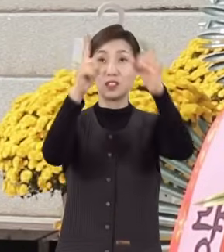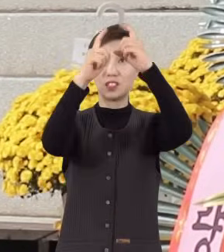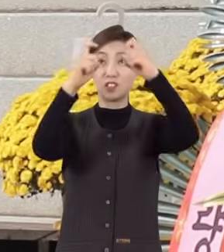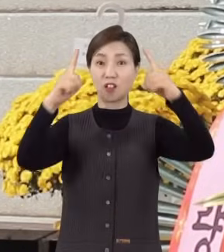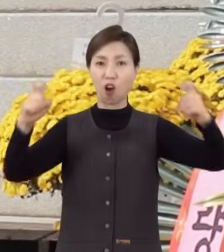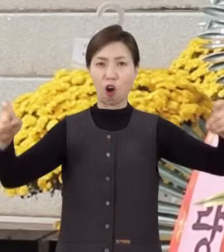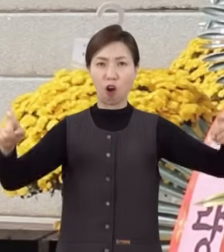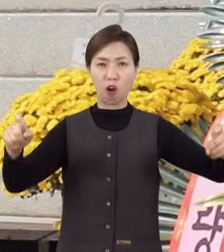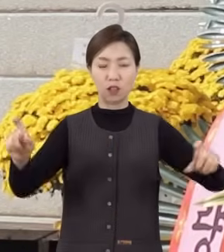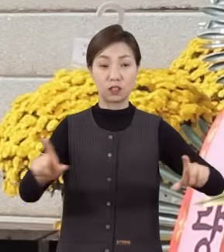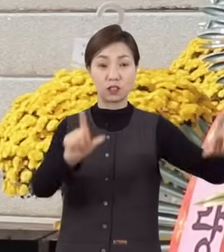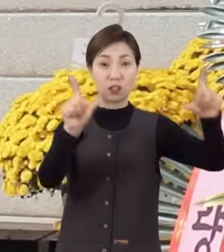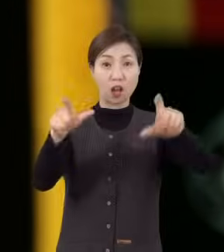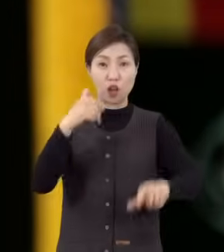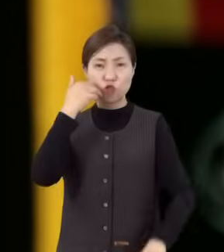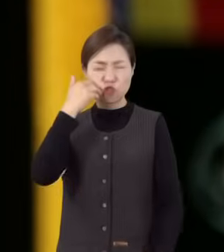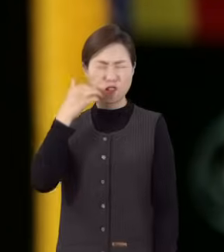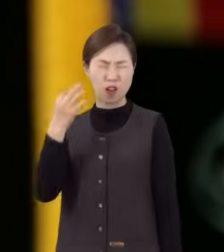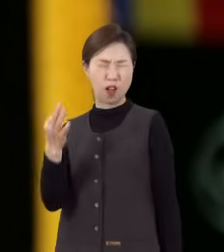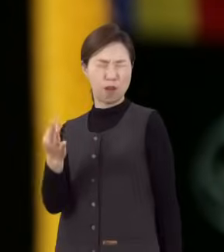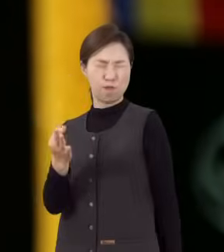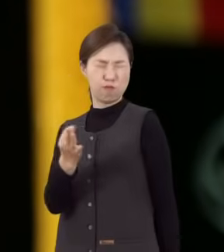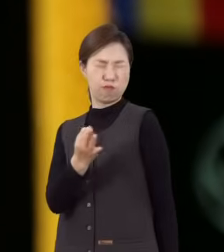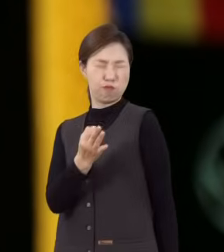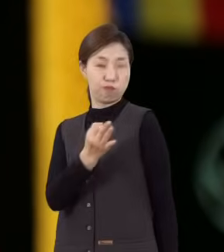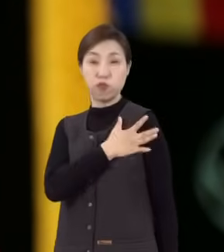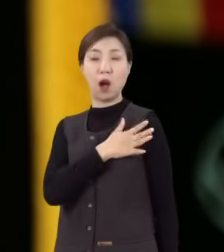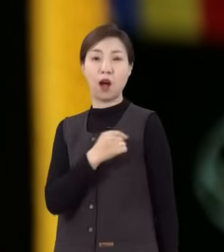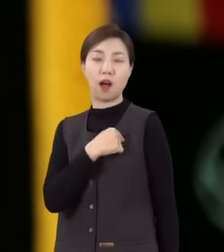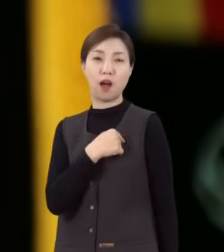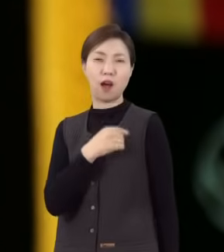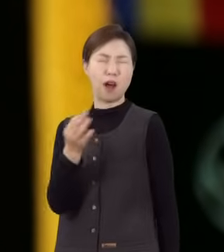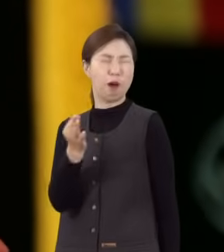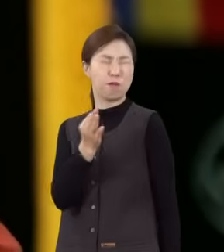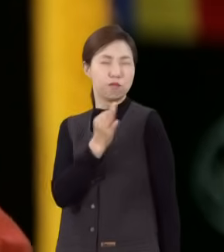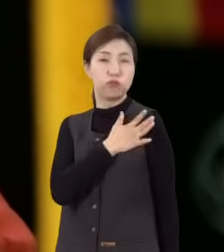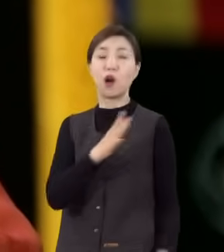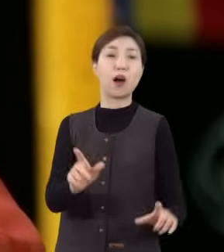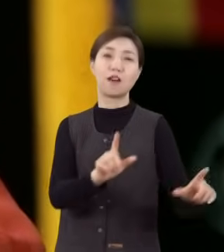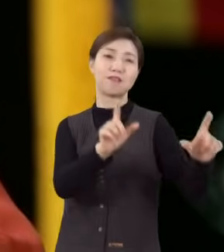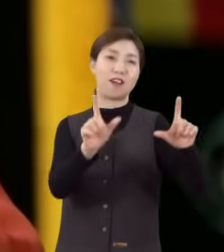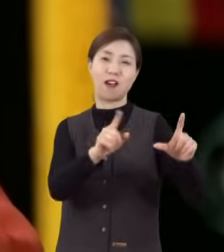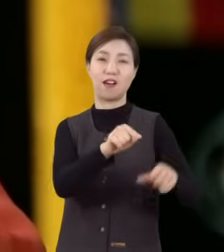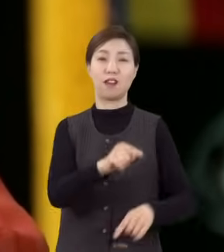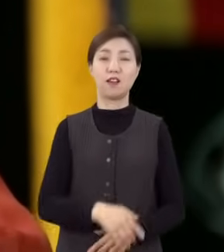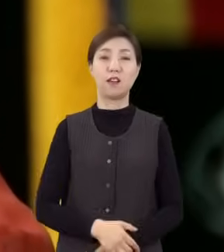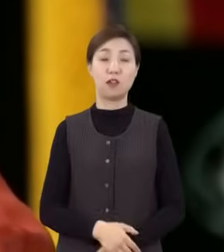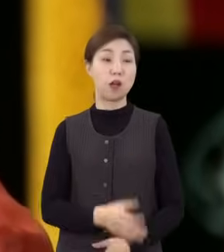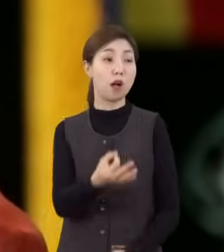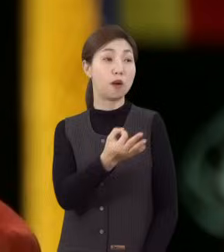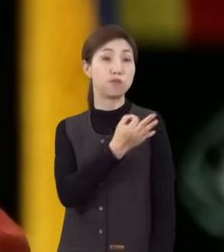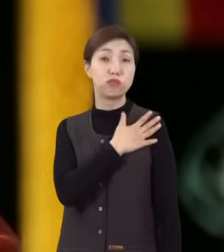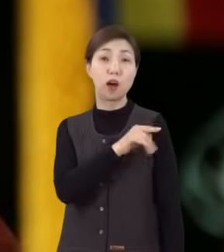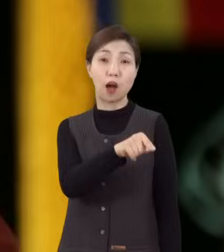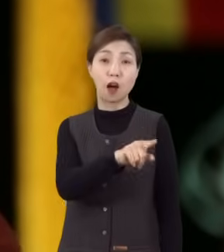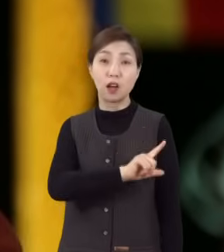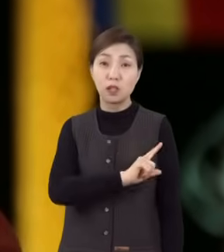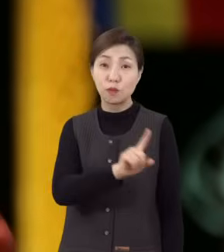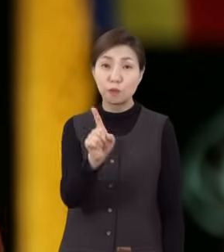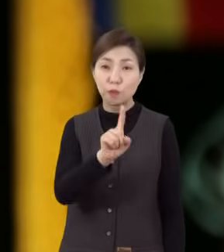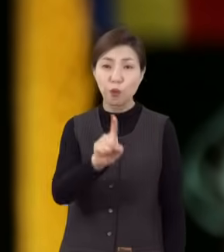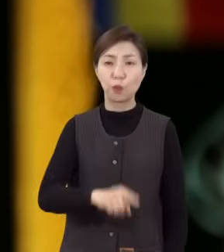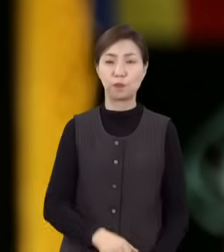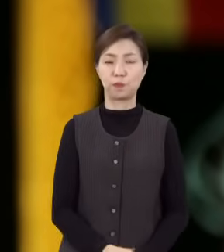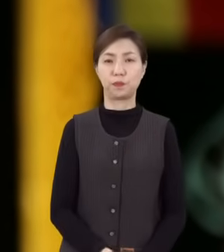엄청난 부자가 살고 있었대요. 돈이 어마어마하게 많은 부자가 살고 있었는데 그 부자의